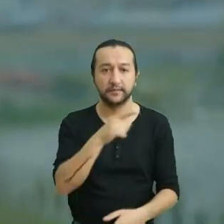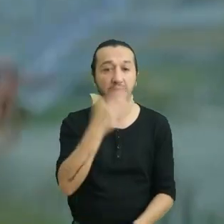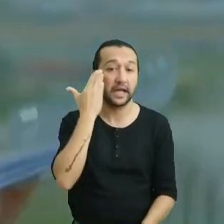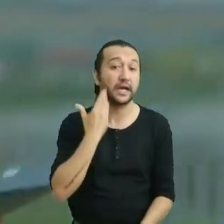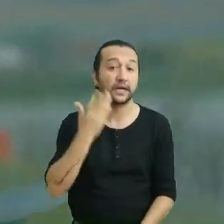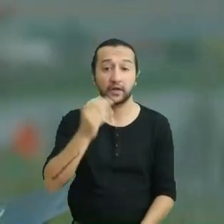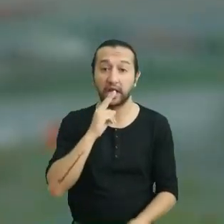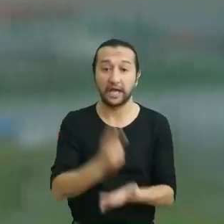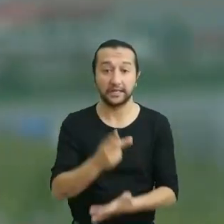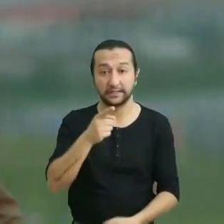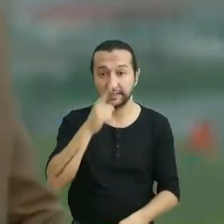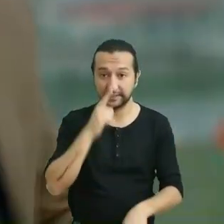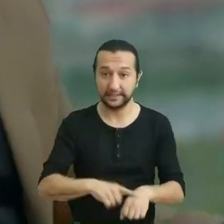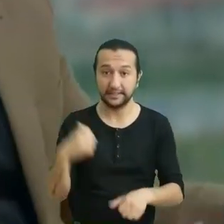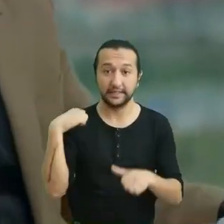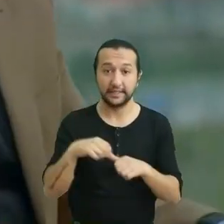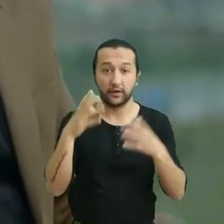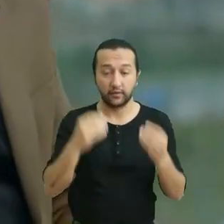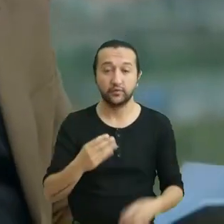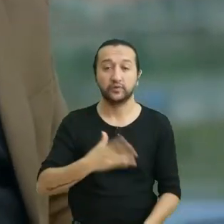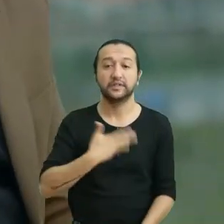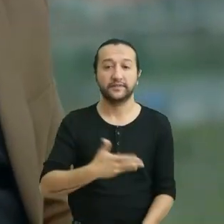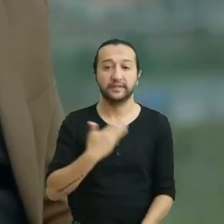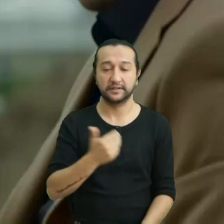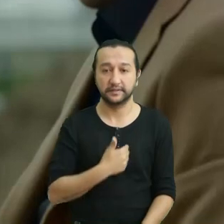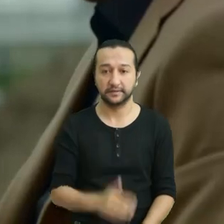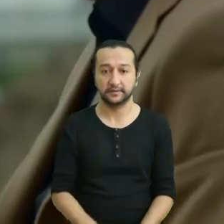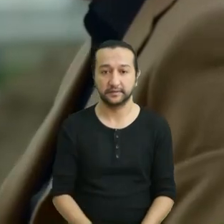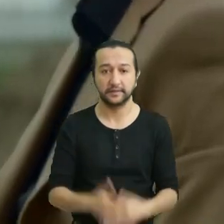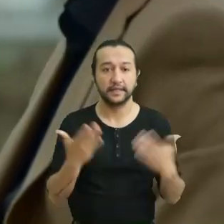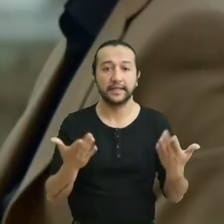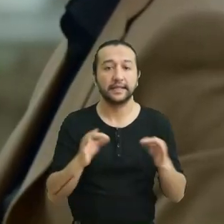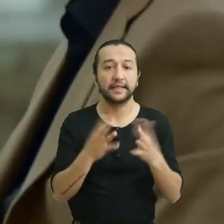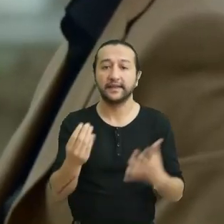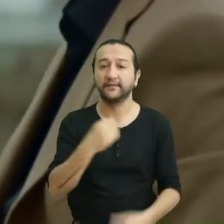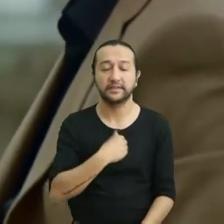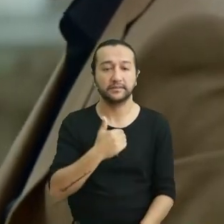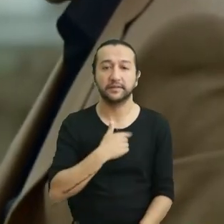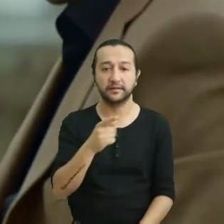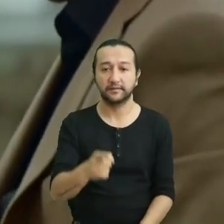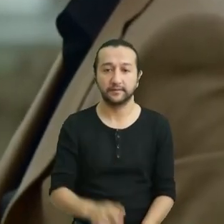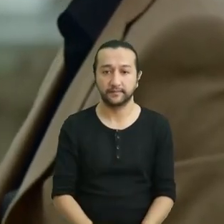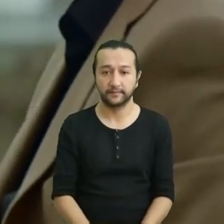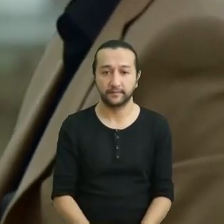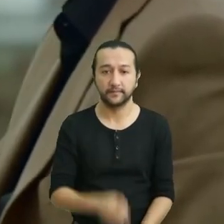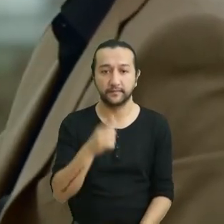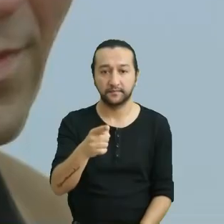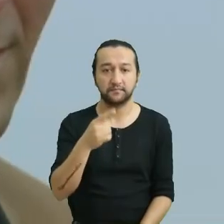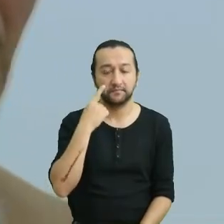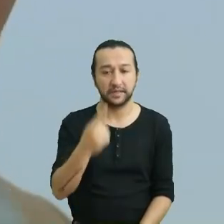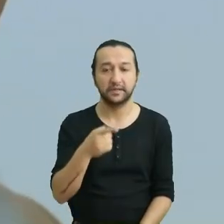olduğun kararlılığınızın geri gelmiş olması çok sevindirir. Ne getirdiniz bana?